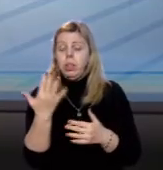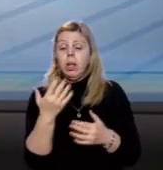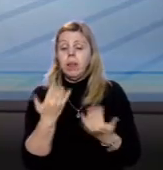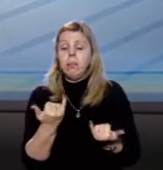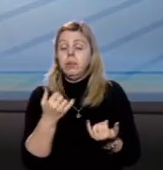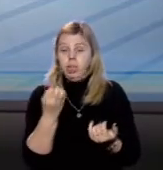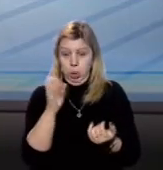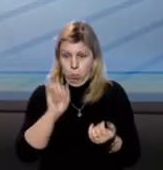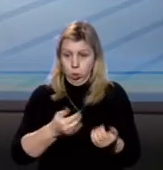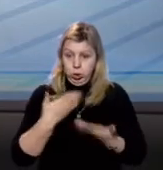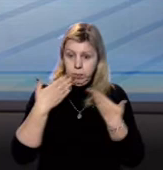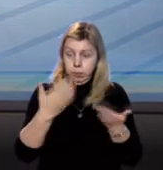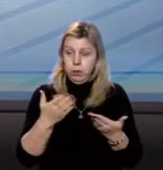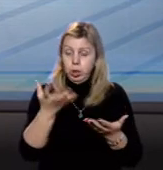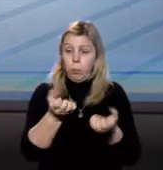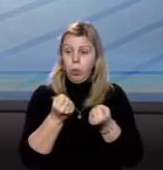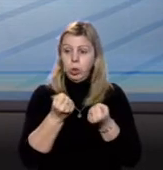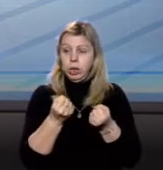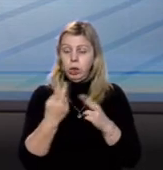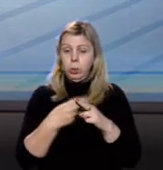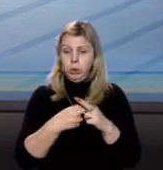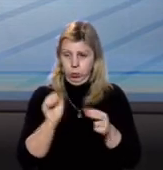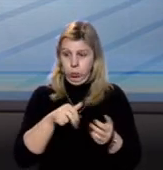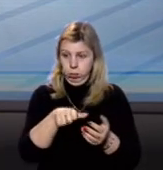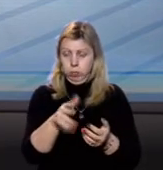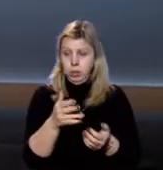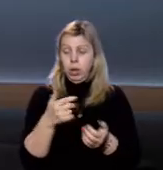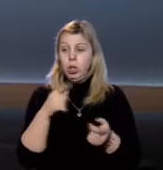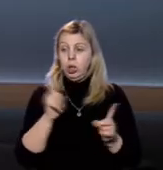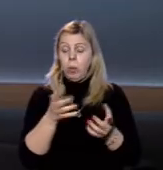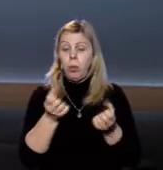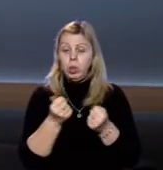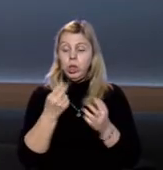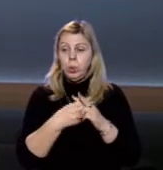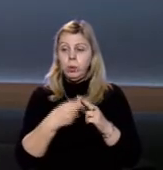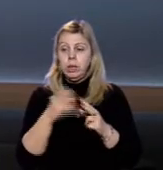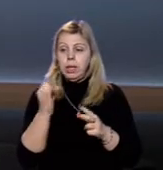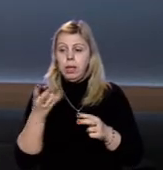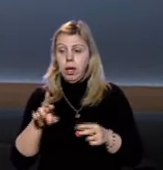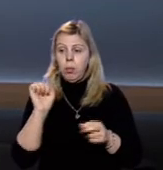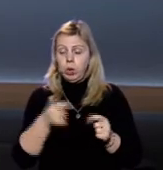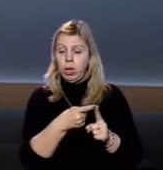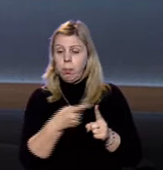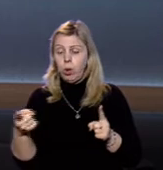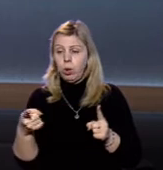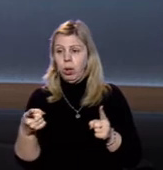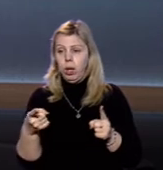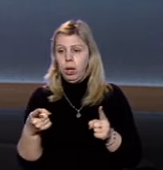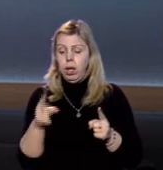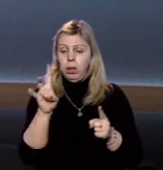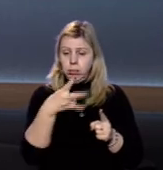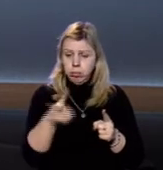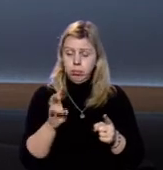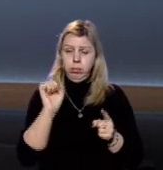ще звертатися для того, щоб отримувати субсидії? Для того, щоб отримати субсидії, можна фактично протягом і